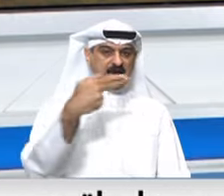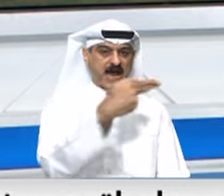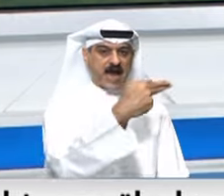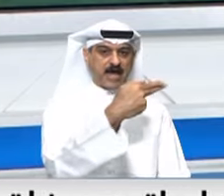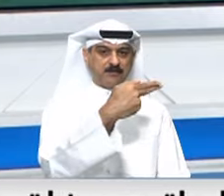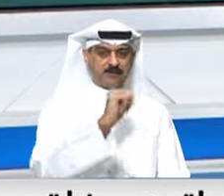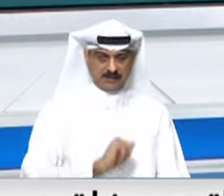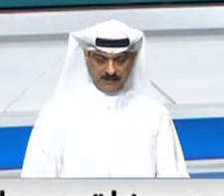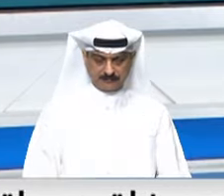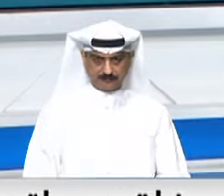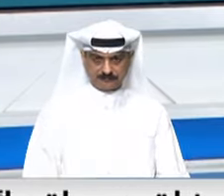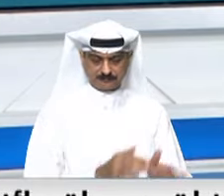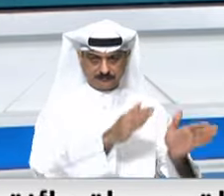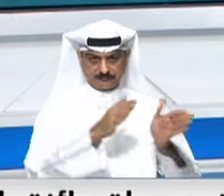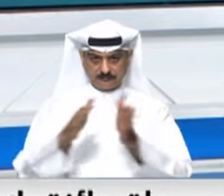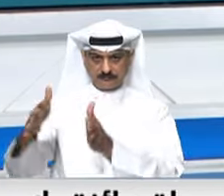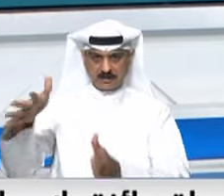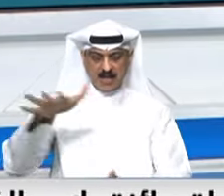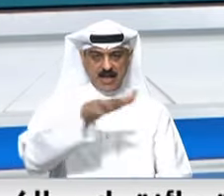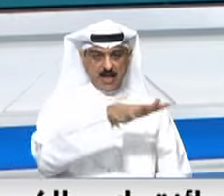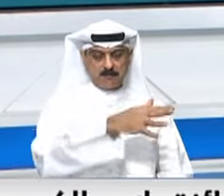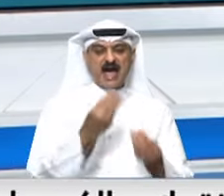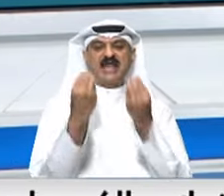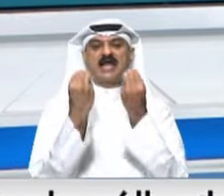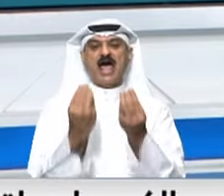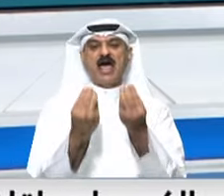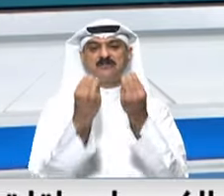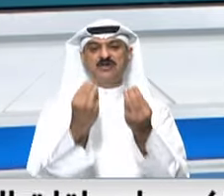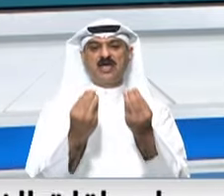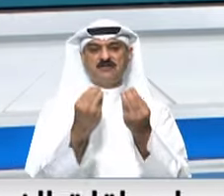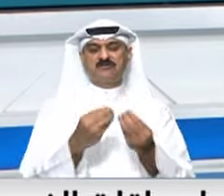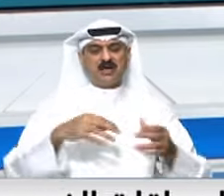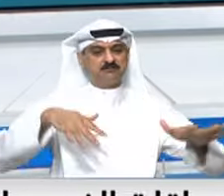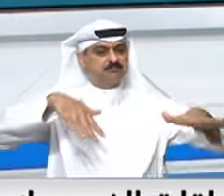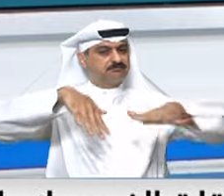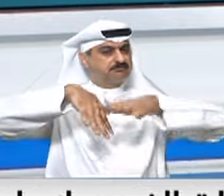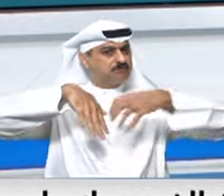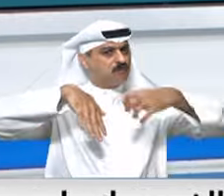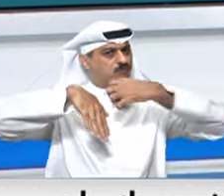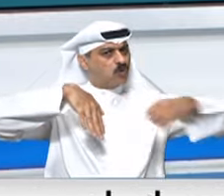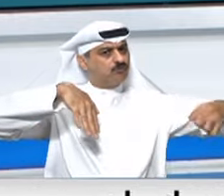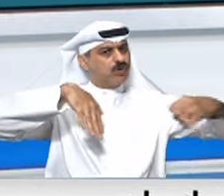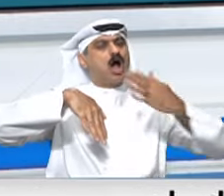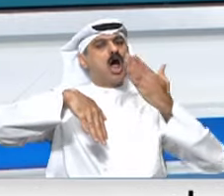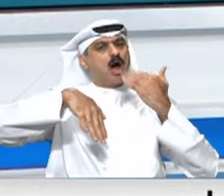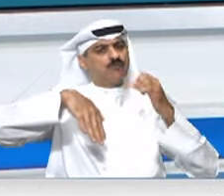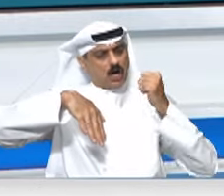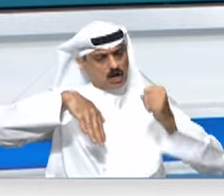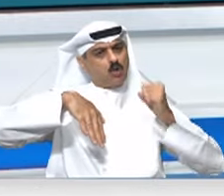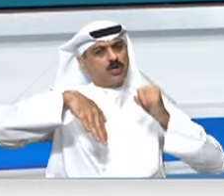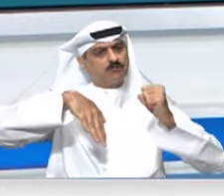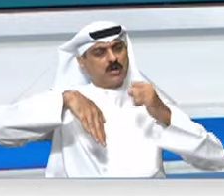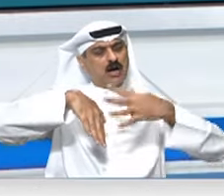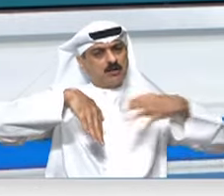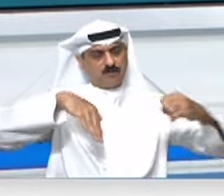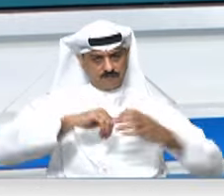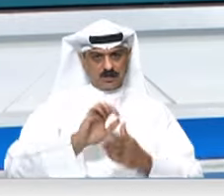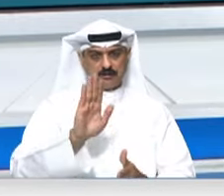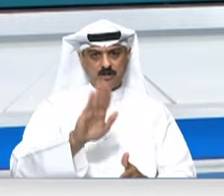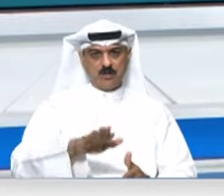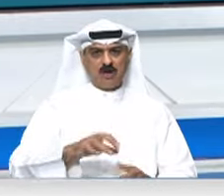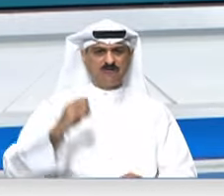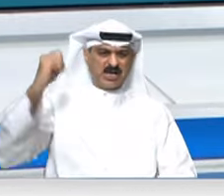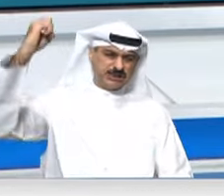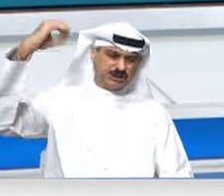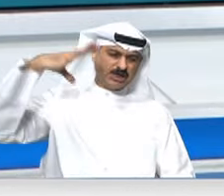الاتجاه احيانا البحر خفيف الى معتدل الموج الفتره هذه من فترات الحمل من واحد الى اربع قدم الجو مناسب اللي بينزل البحر لكن تجنبوا